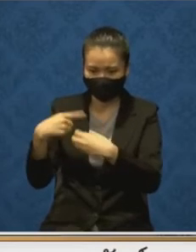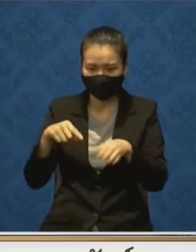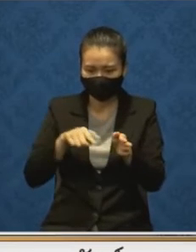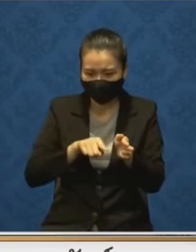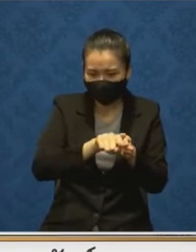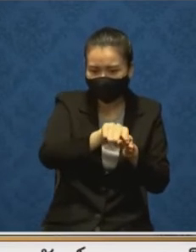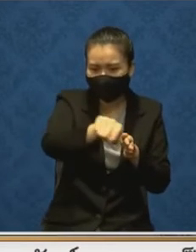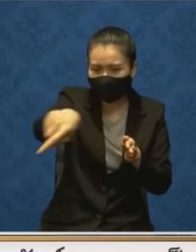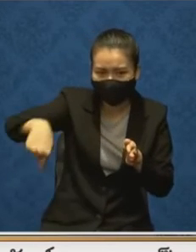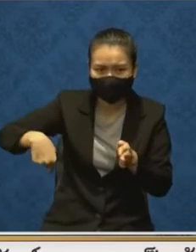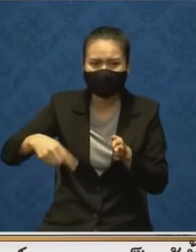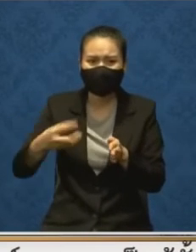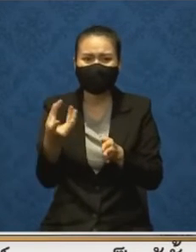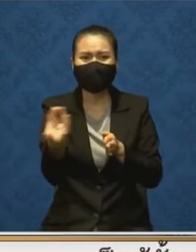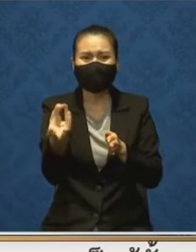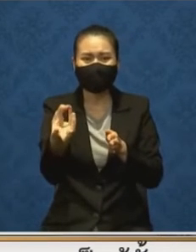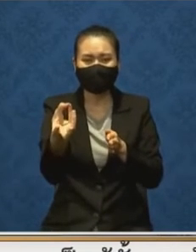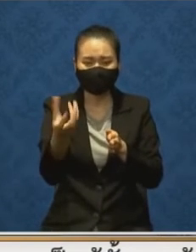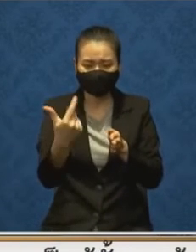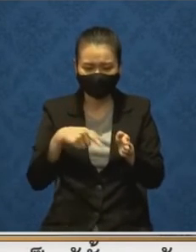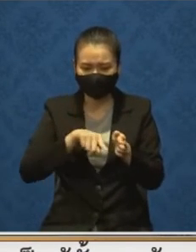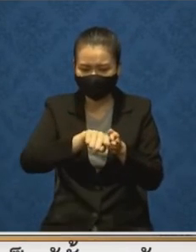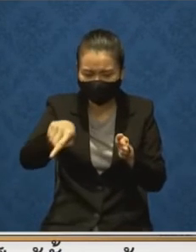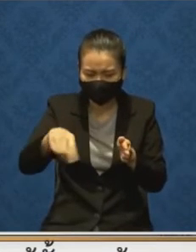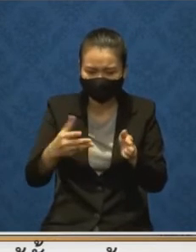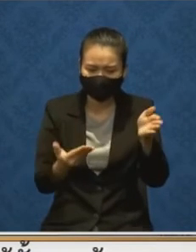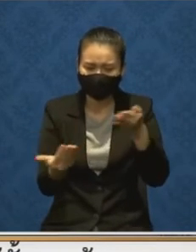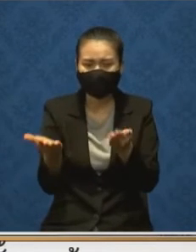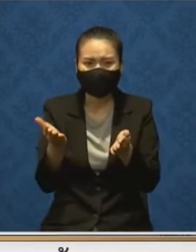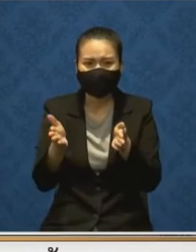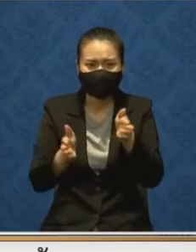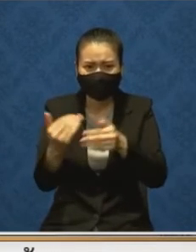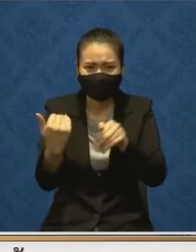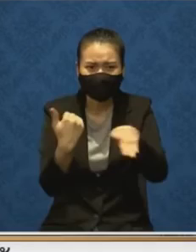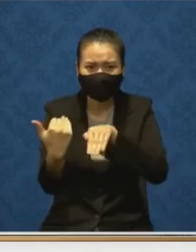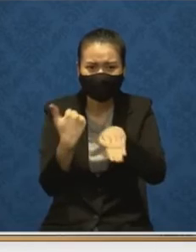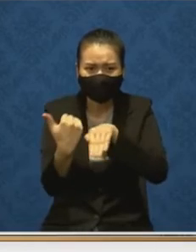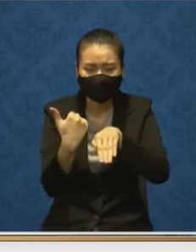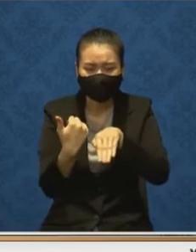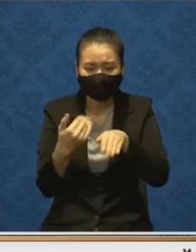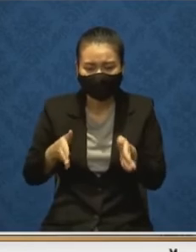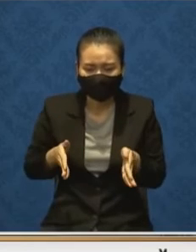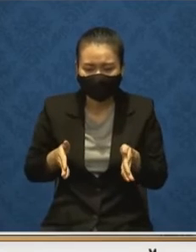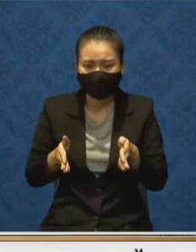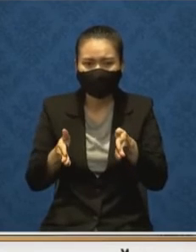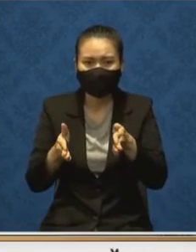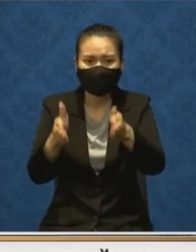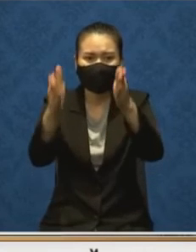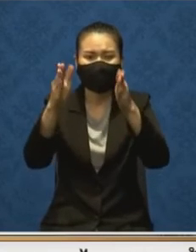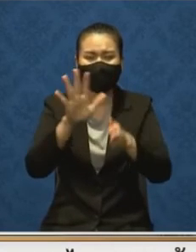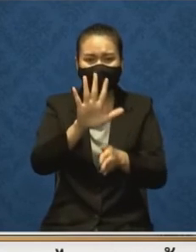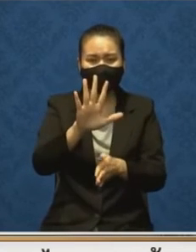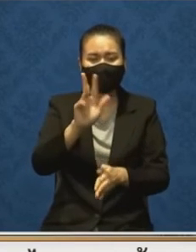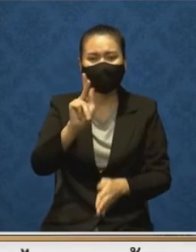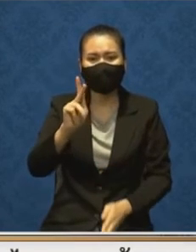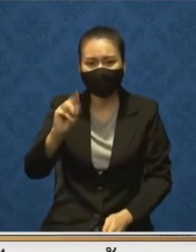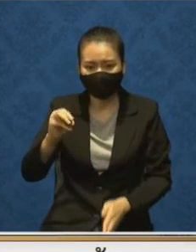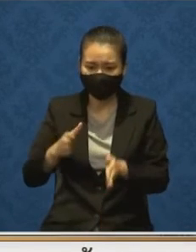มากบางช่วงบางตอนของถนนเส้นนี้มีระยะทางถึง5กิโลเมตร